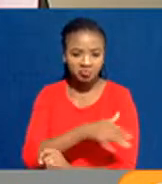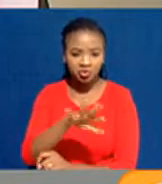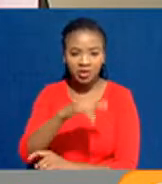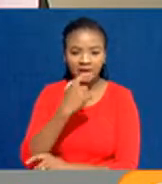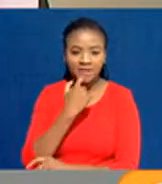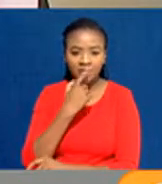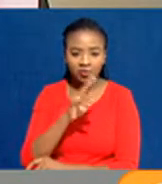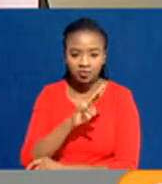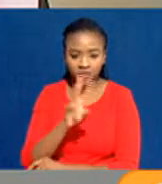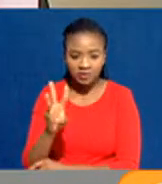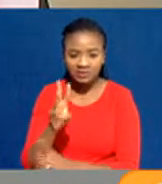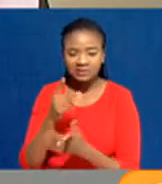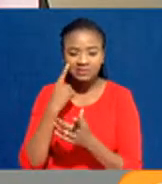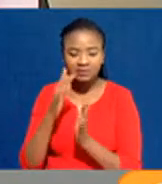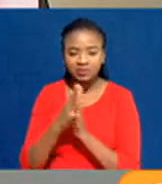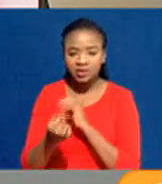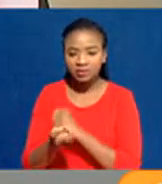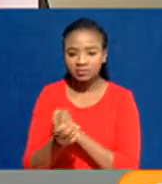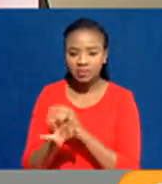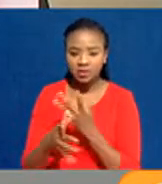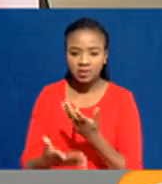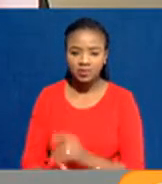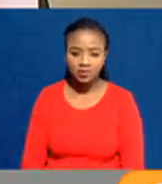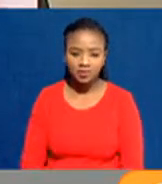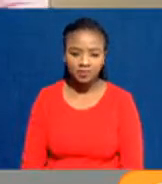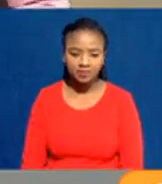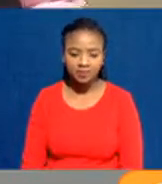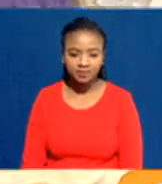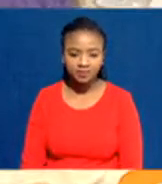Pokot Magharibi, na kutuandalia taarifa ifuatayo.